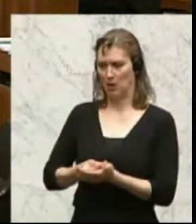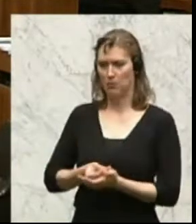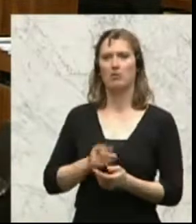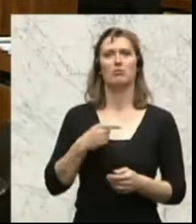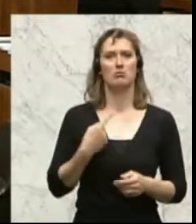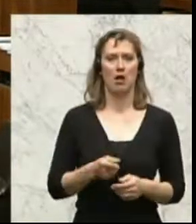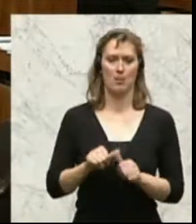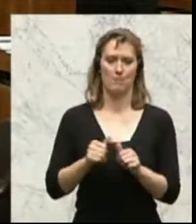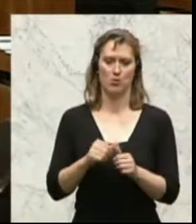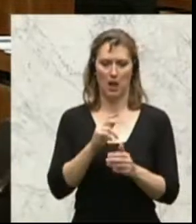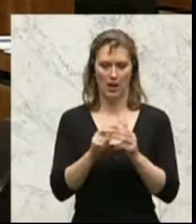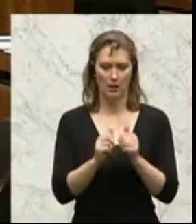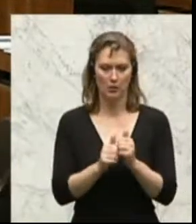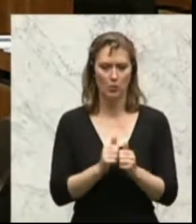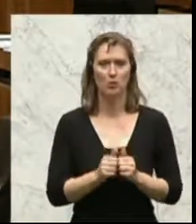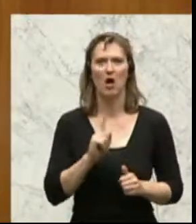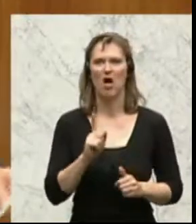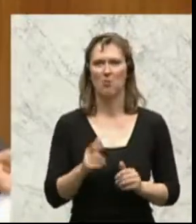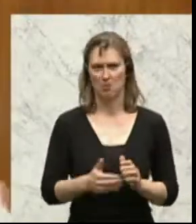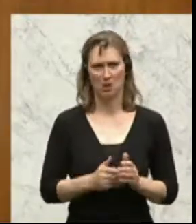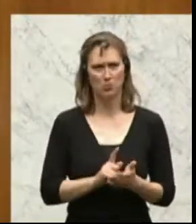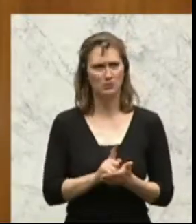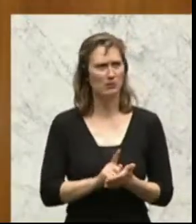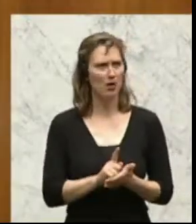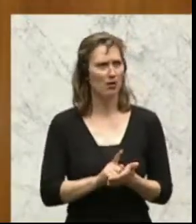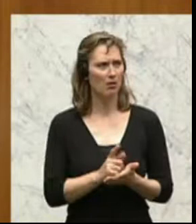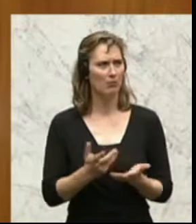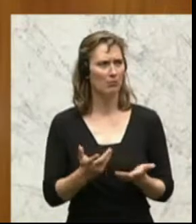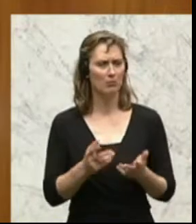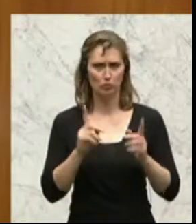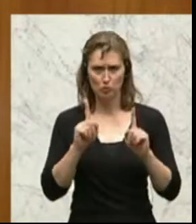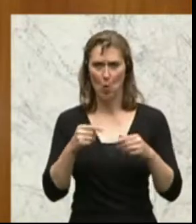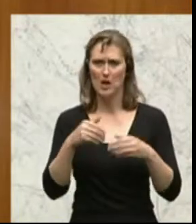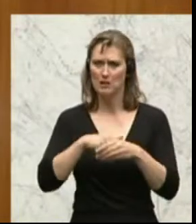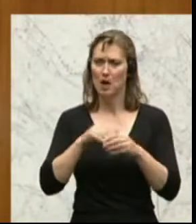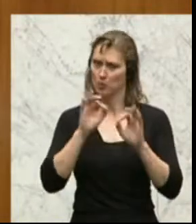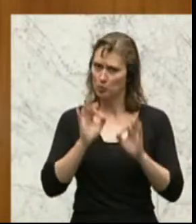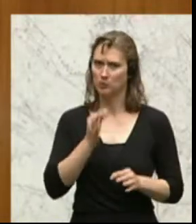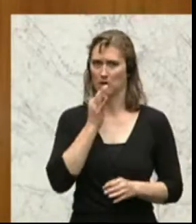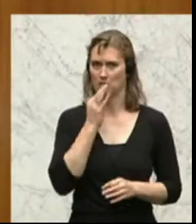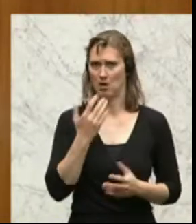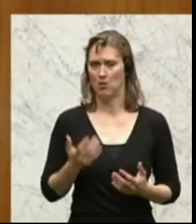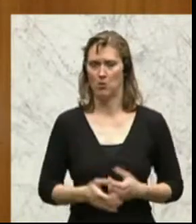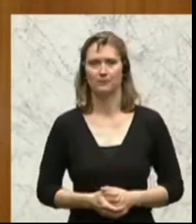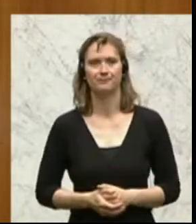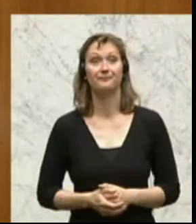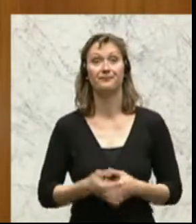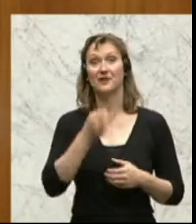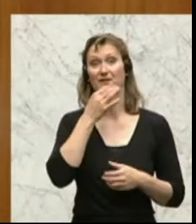Modellrechnungen geben, aber die brauchen auch Zeit, wenn sie wirklich solide sein sollen. Zu den Fragen 16 bis